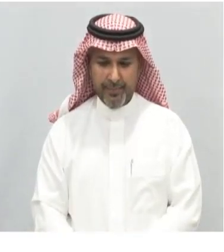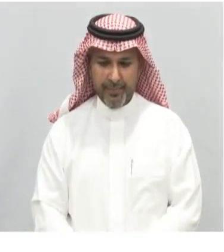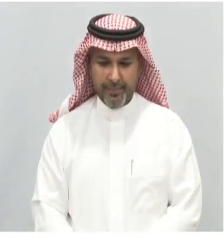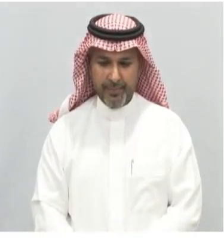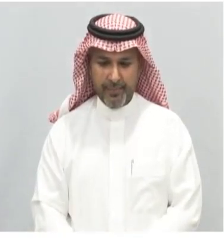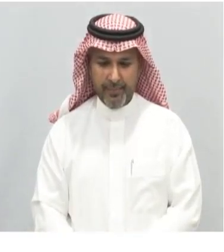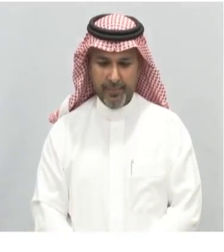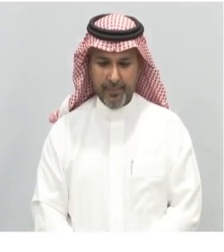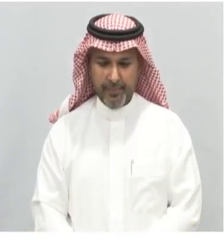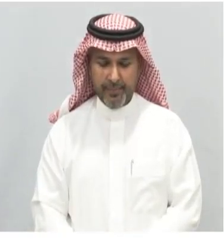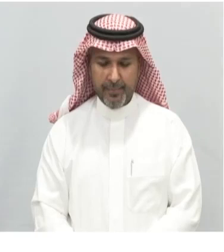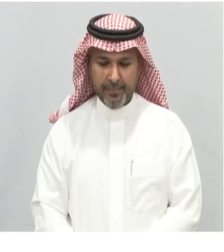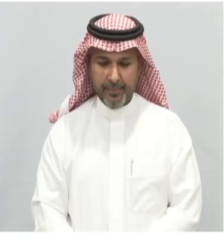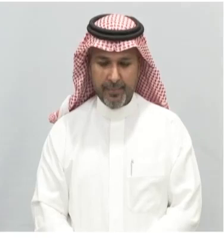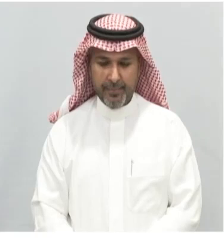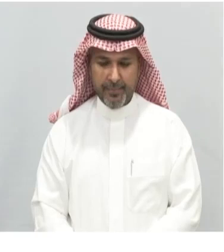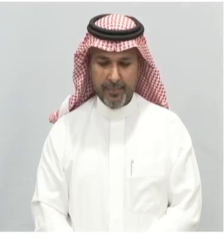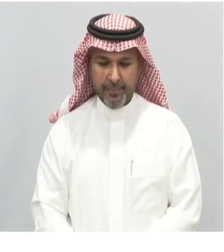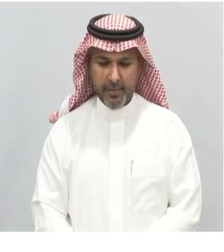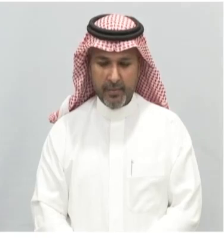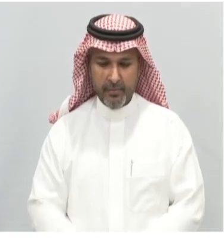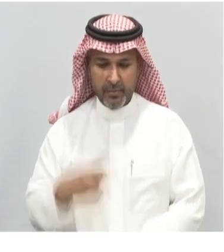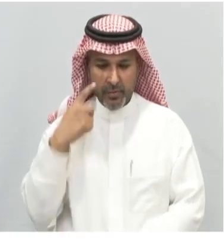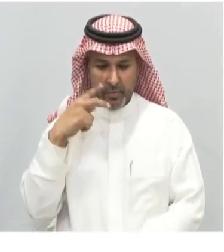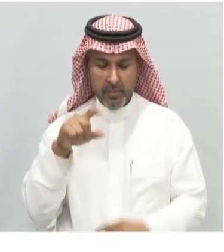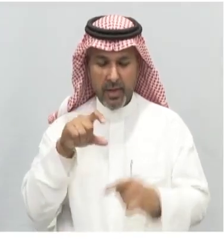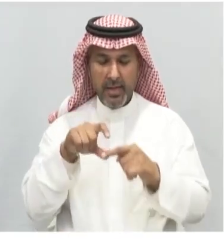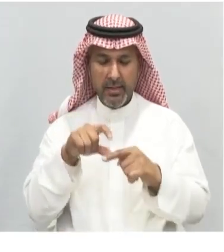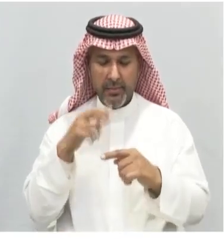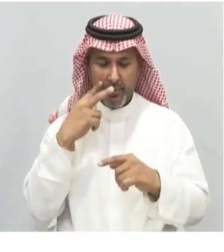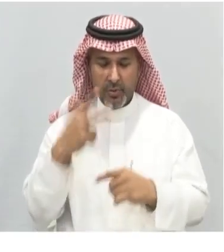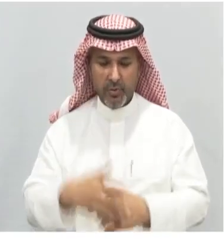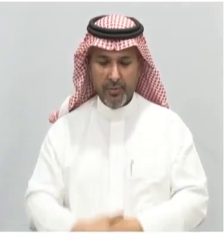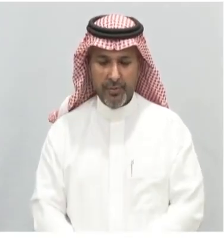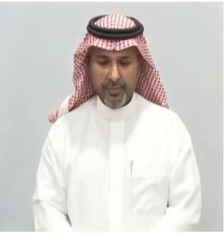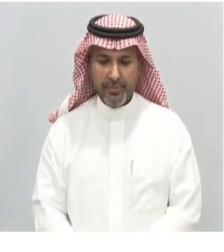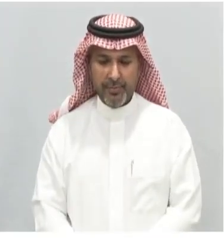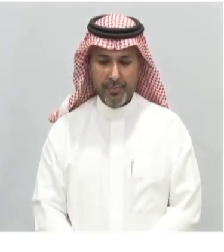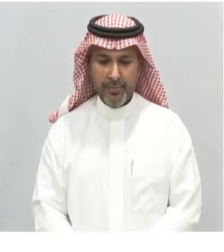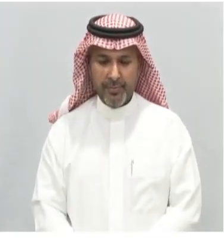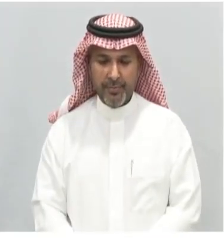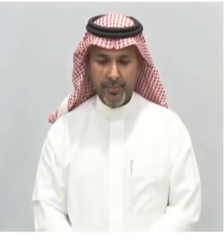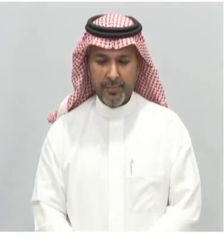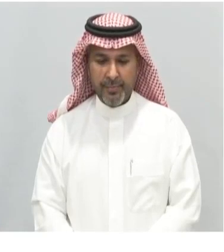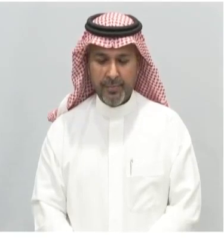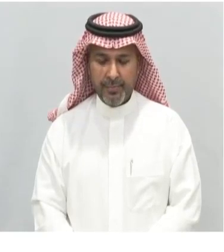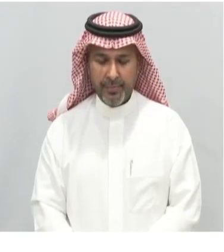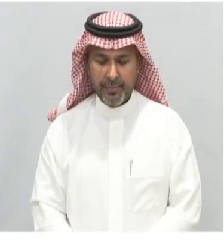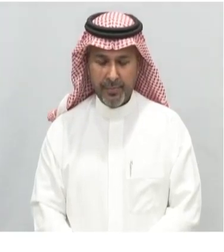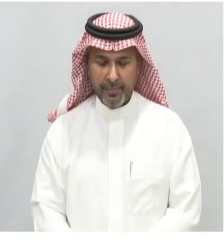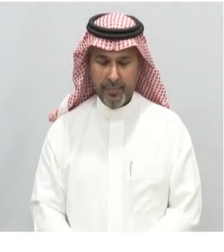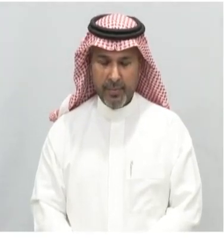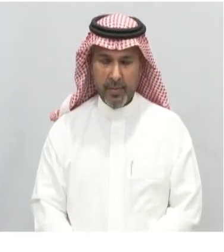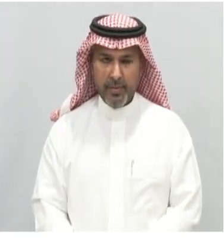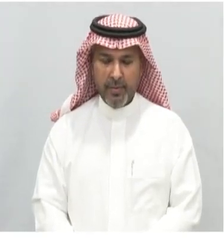وننتقل واياكم الى السؤال التالي اقسم كلا مما ياتي باستعمال الانماط السؤال الرابع